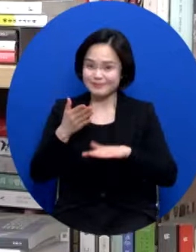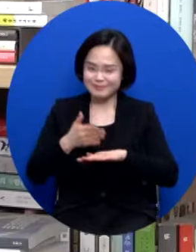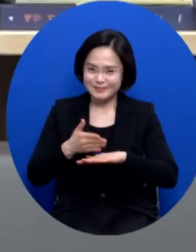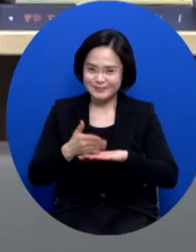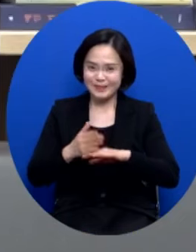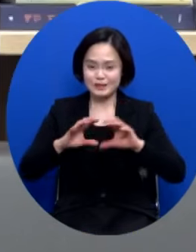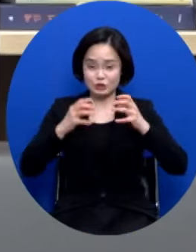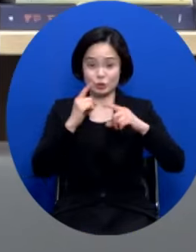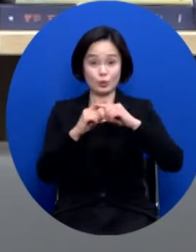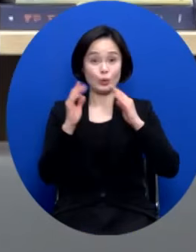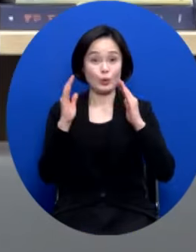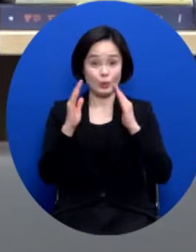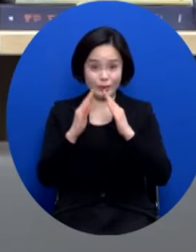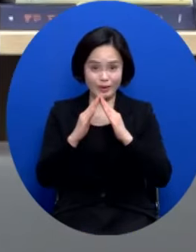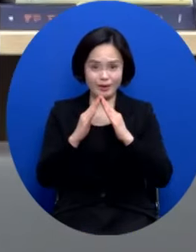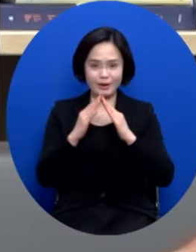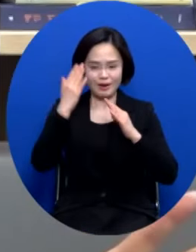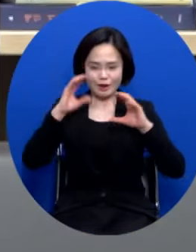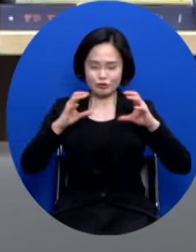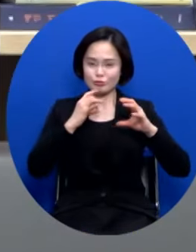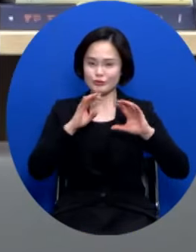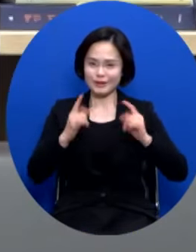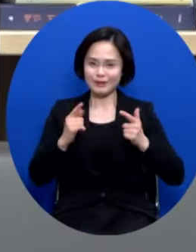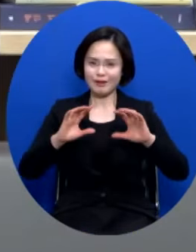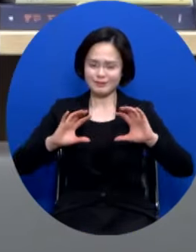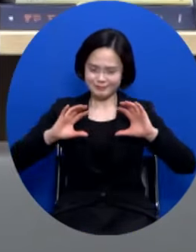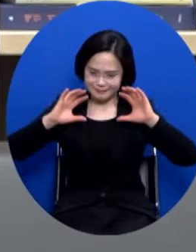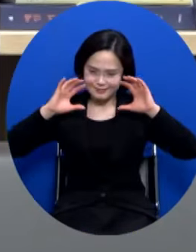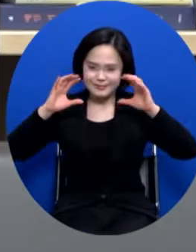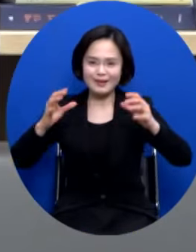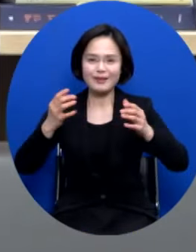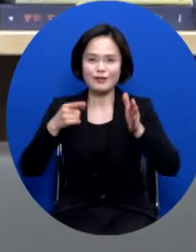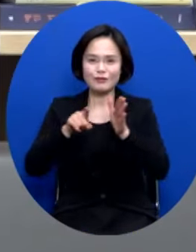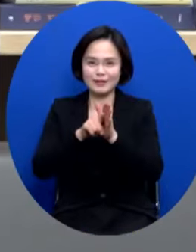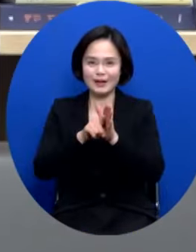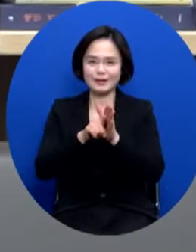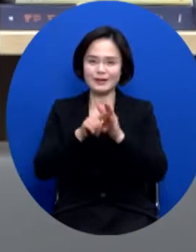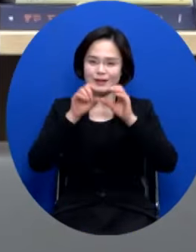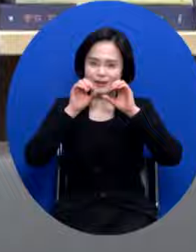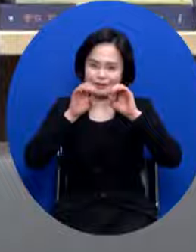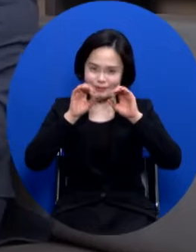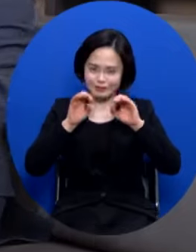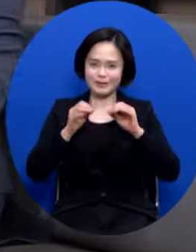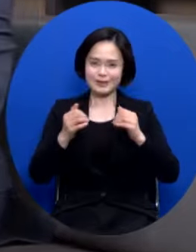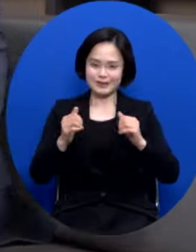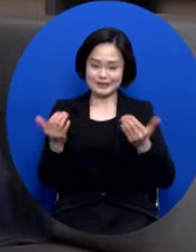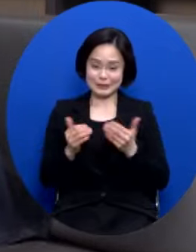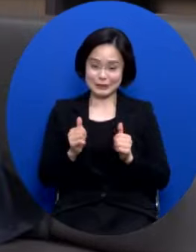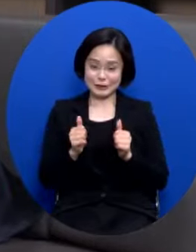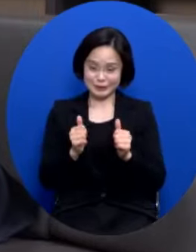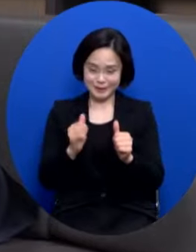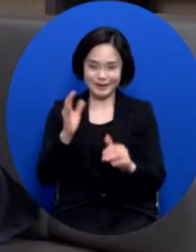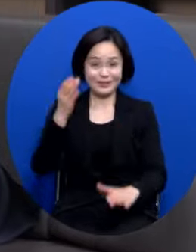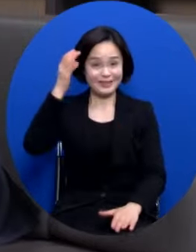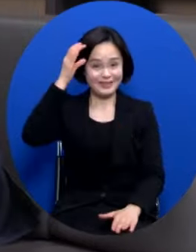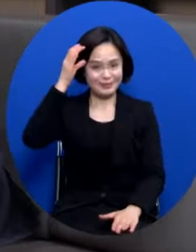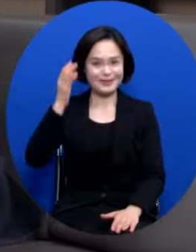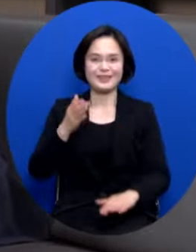교회가 국내는 물론이고요. 전 세계를 향해서 더 큰 사역 있으시길 기대하겠습니다. 네,